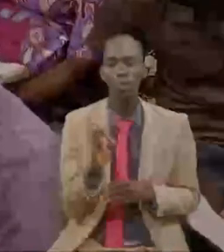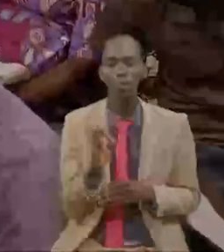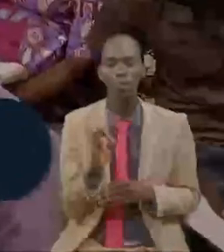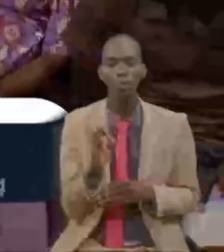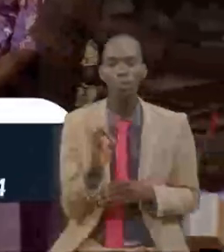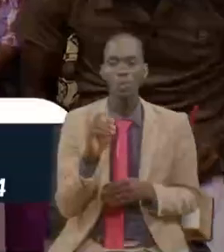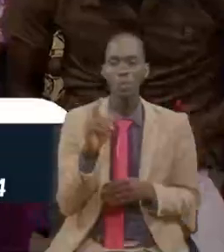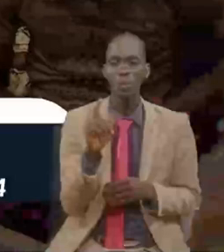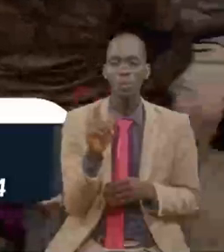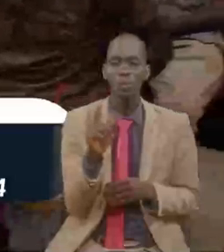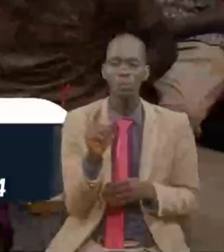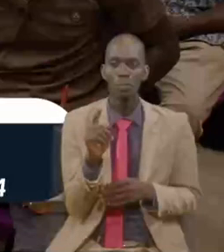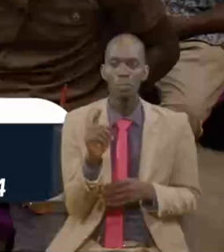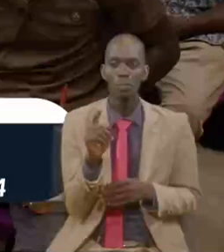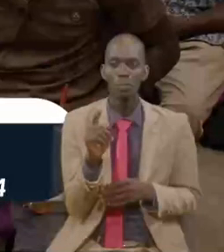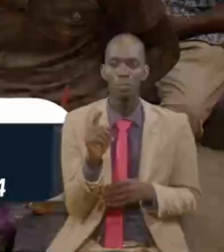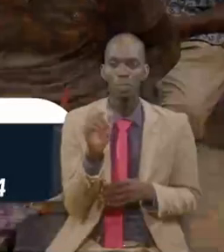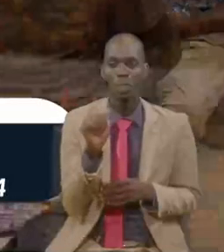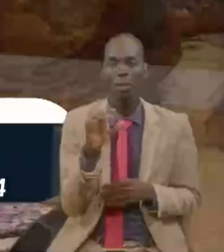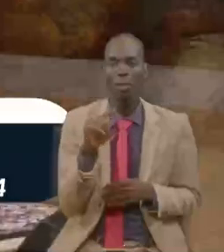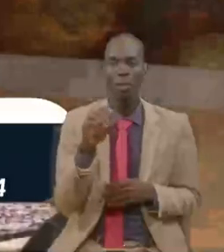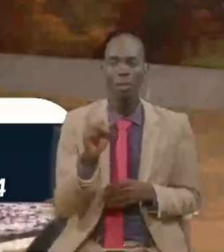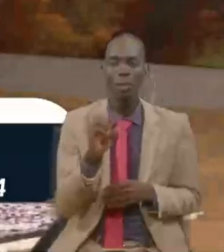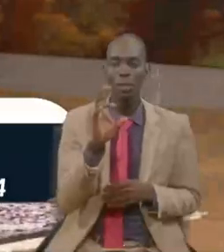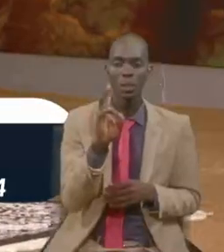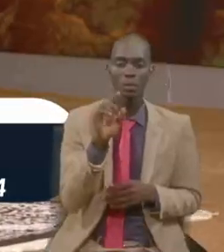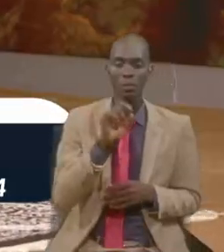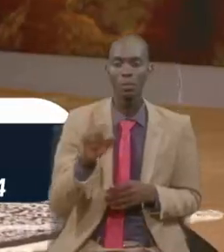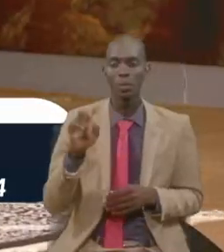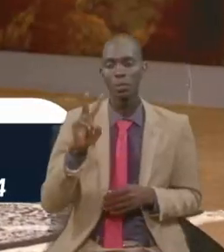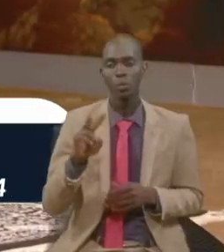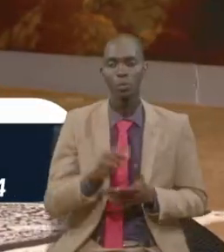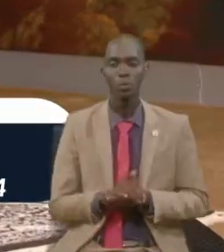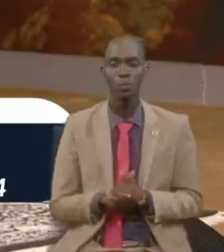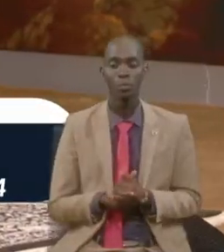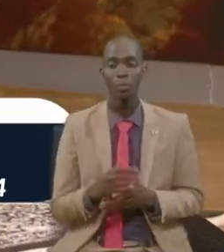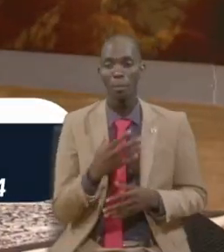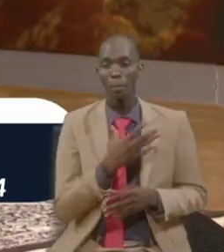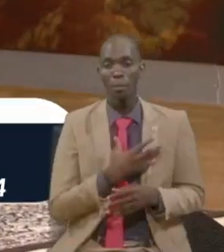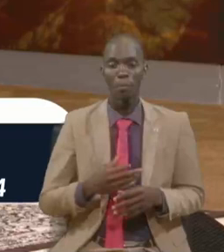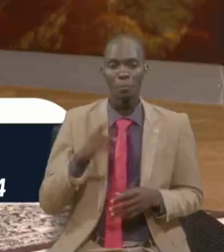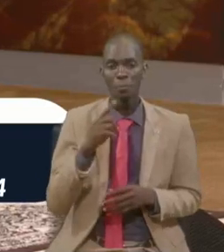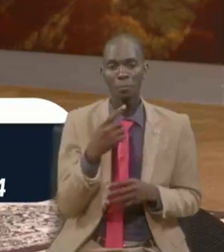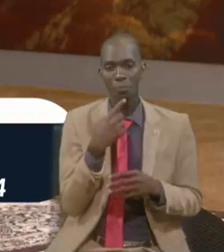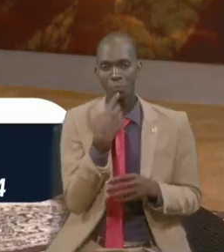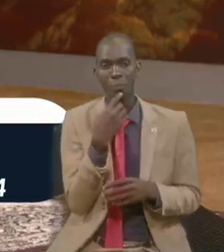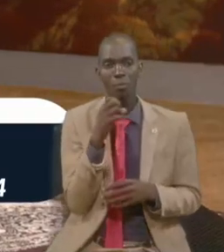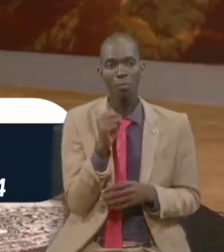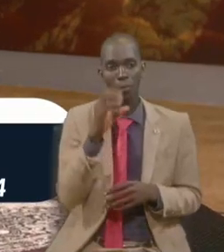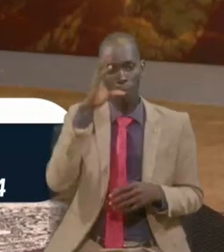impartial, sans exception de personne. Actes au chapitre 7. Actes